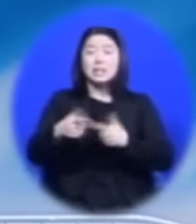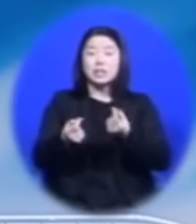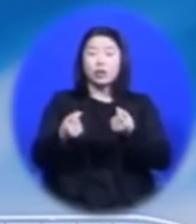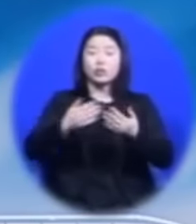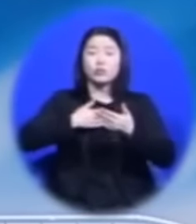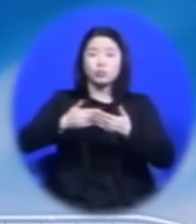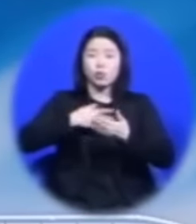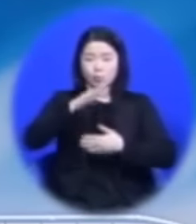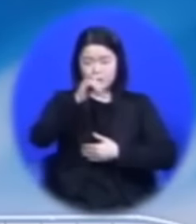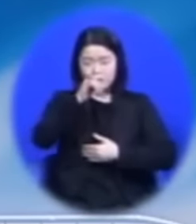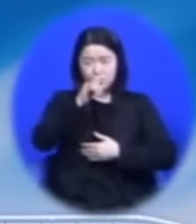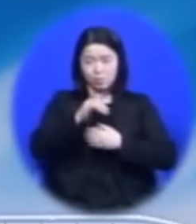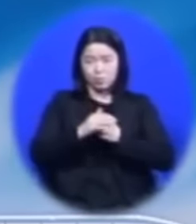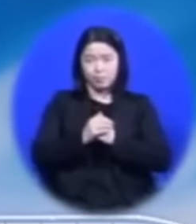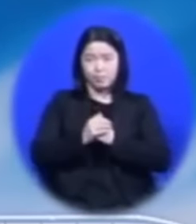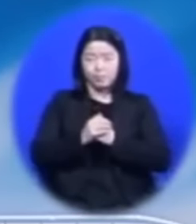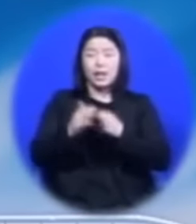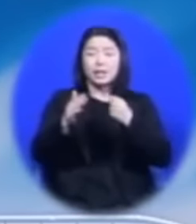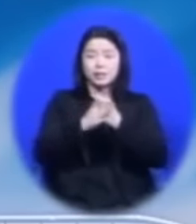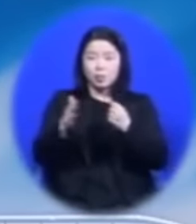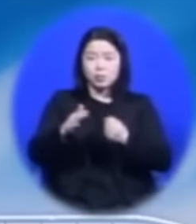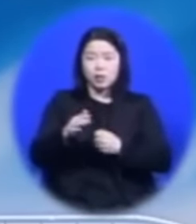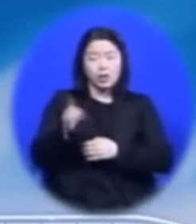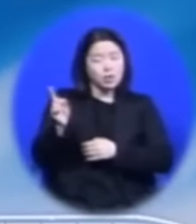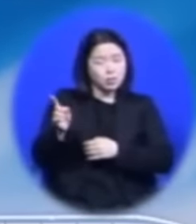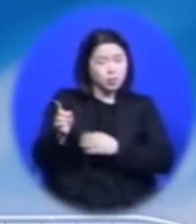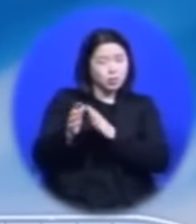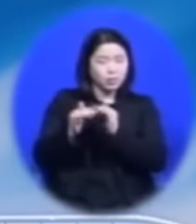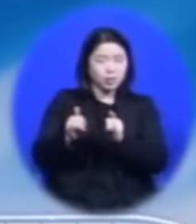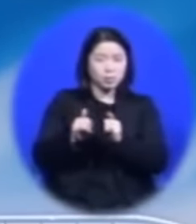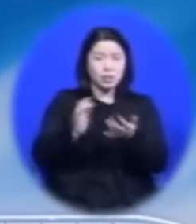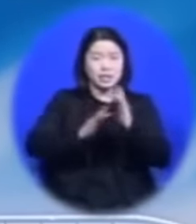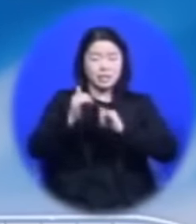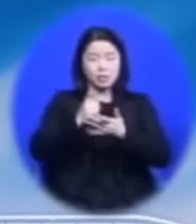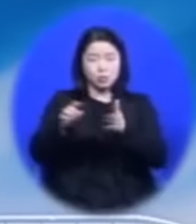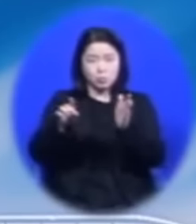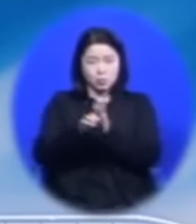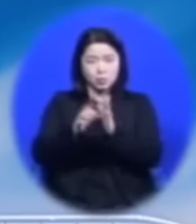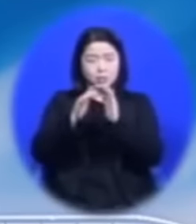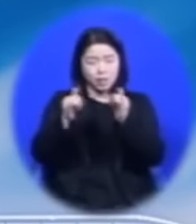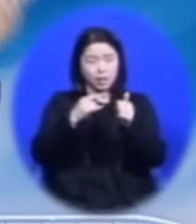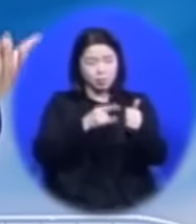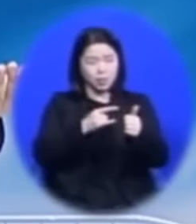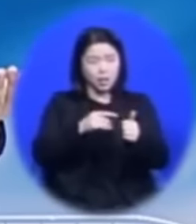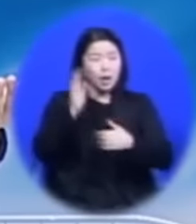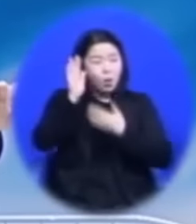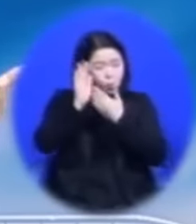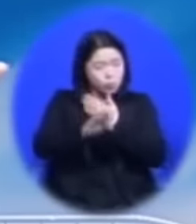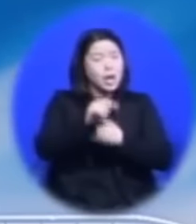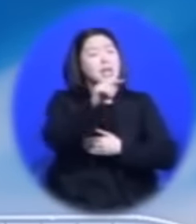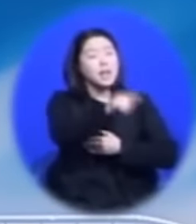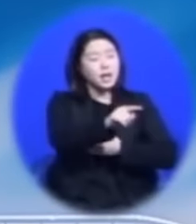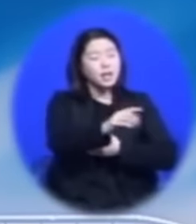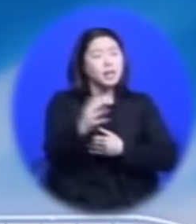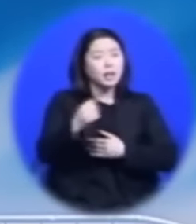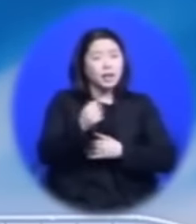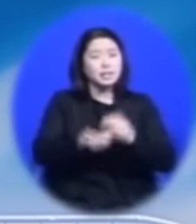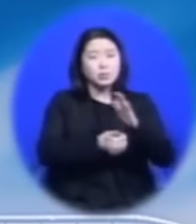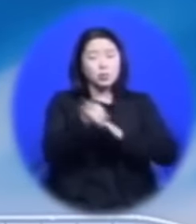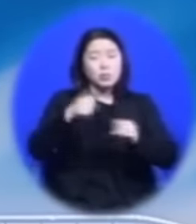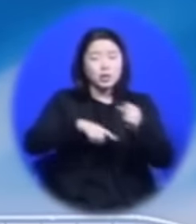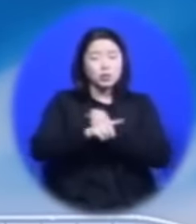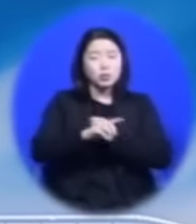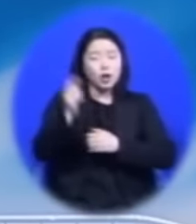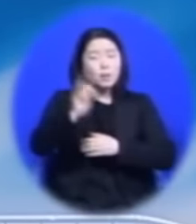두려움이 있었어요. 그래서 그들은 예수 믿는 사람들에게 나중에 당신들이 가진 소망의 이유가 뭐냐고